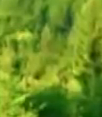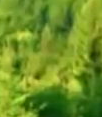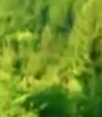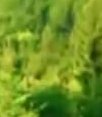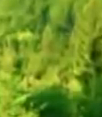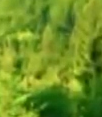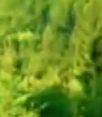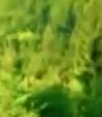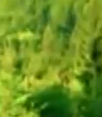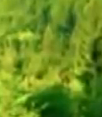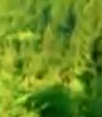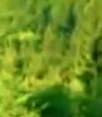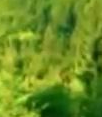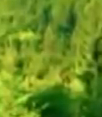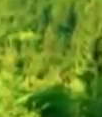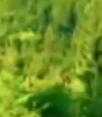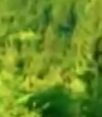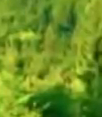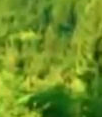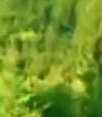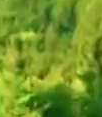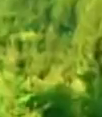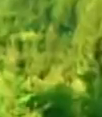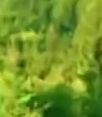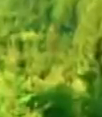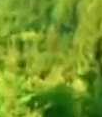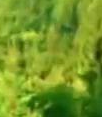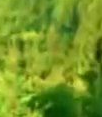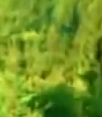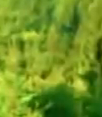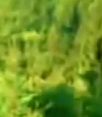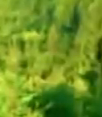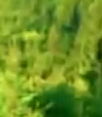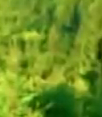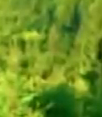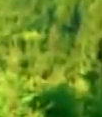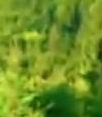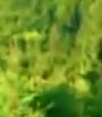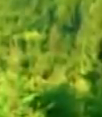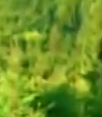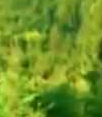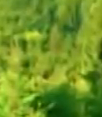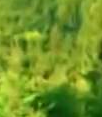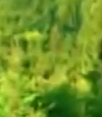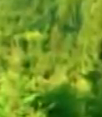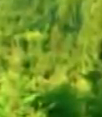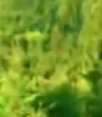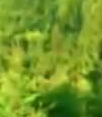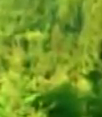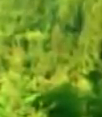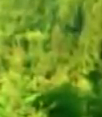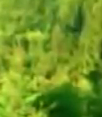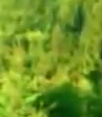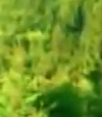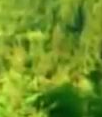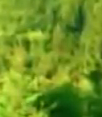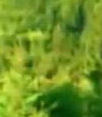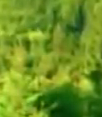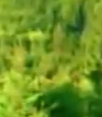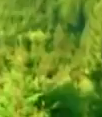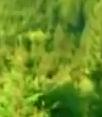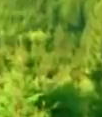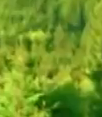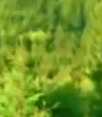молодым и сомневающимся. Молодым и сомневающимся. Знаете, что я здесь вижу? Когда воскресный закон